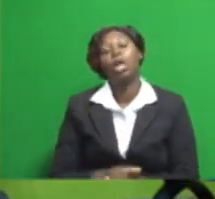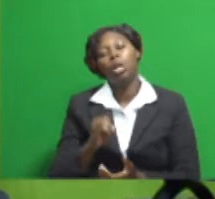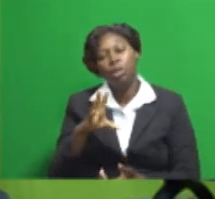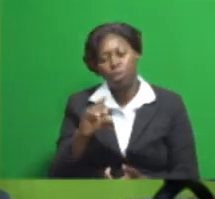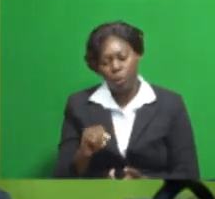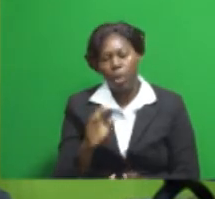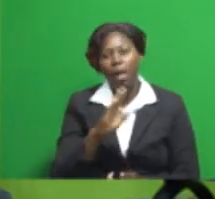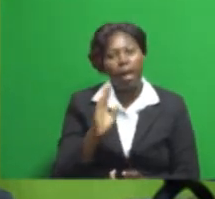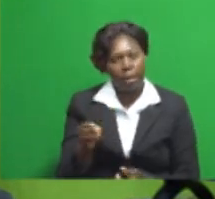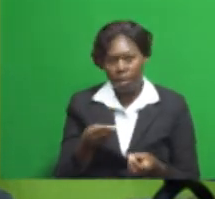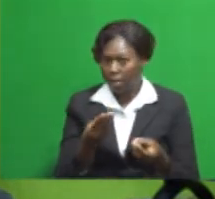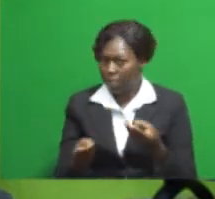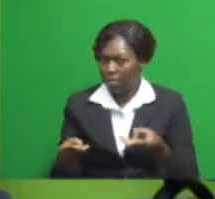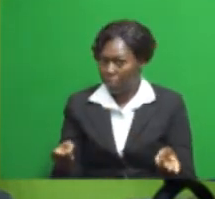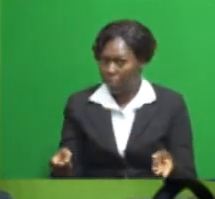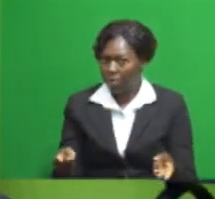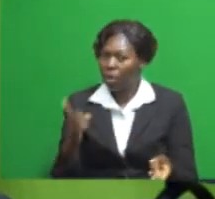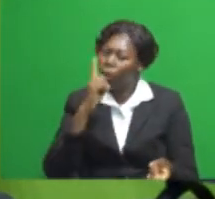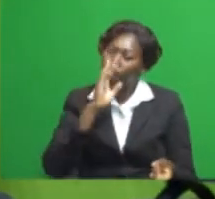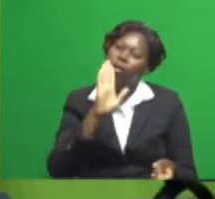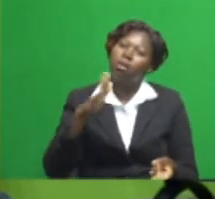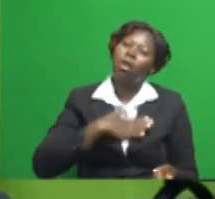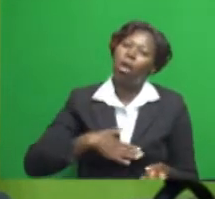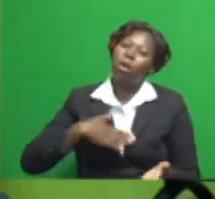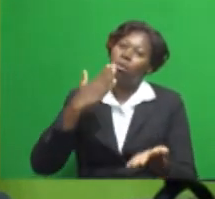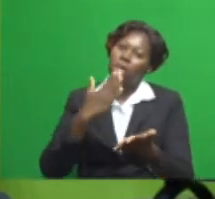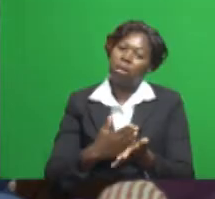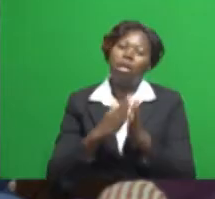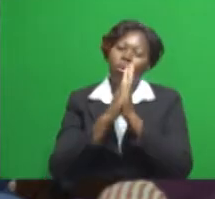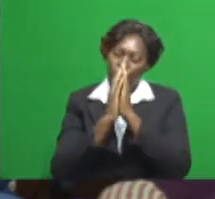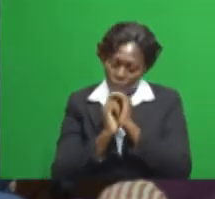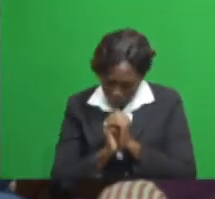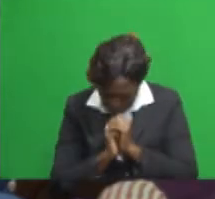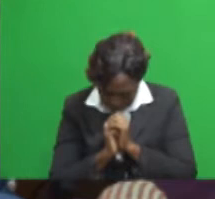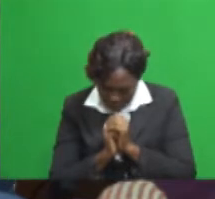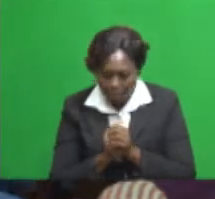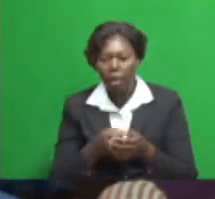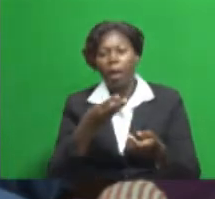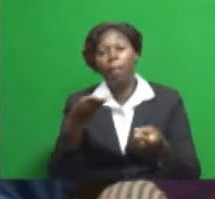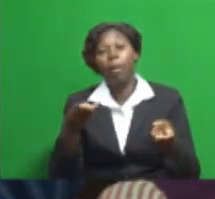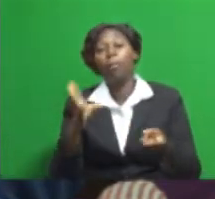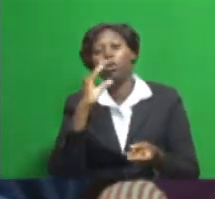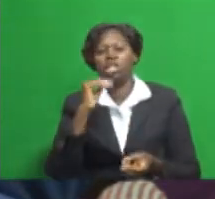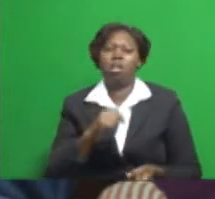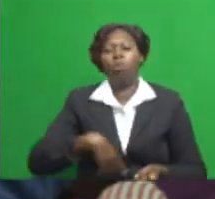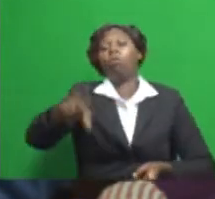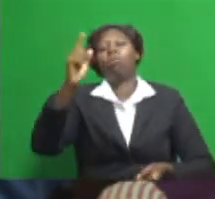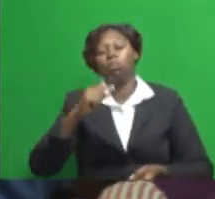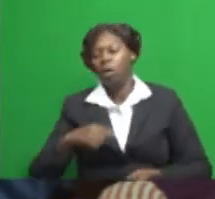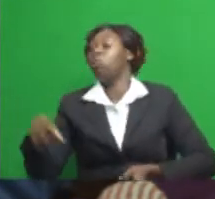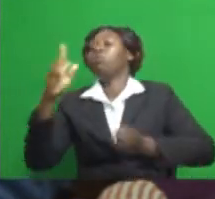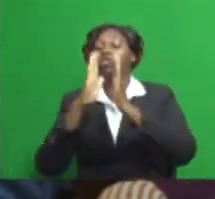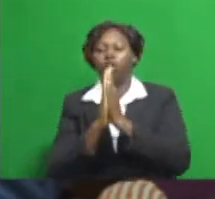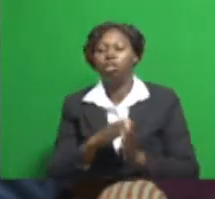vamwe vekuti akada kuita zvekunamata. Anonzochajika kuchechi ikoko. Anobva anzi handisisiri vamene kwavo. Mwari dzingwa